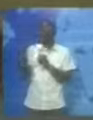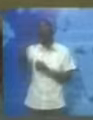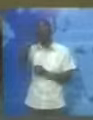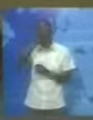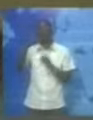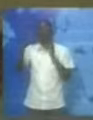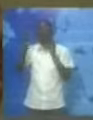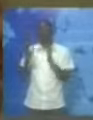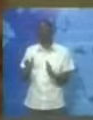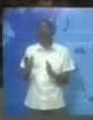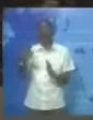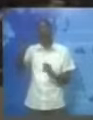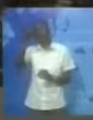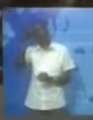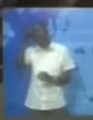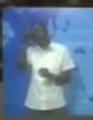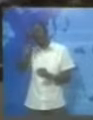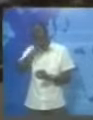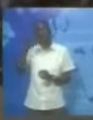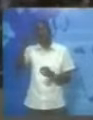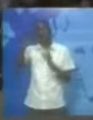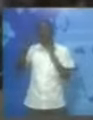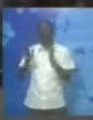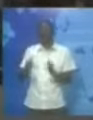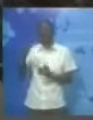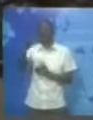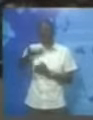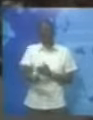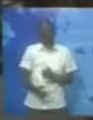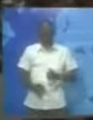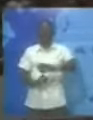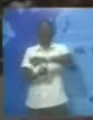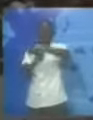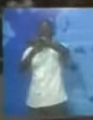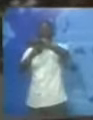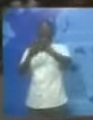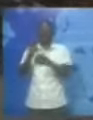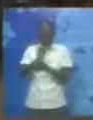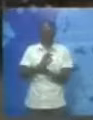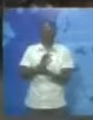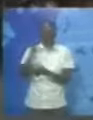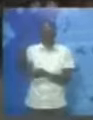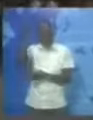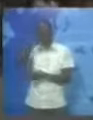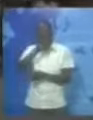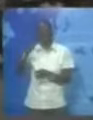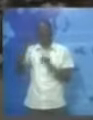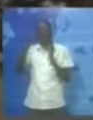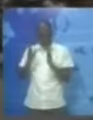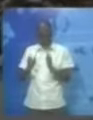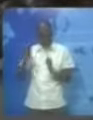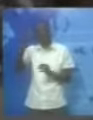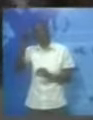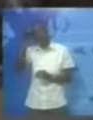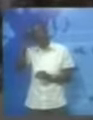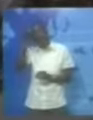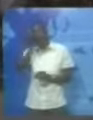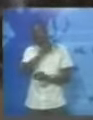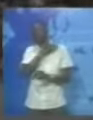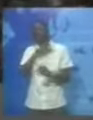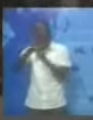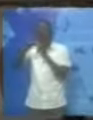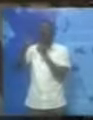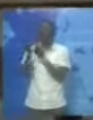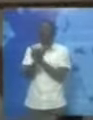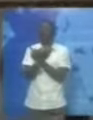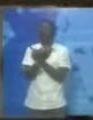politique africain est plus que jamais invité à soutenir le cinéma africain, a dit Baba Ama, ministre de la Culture et du